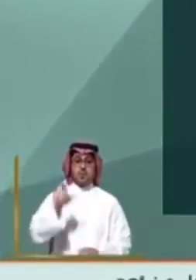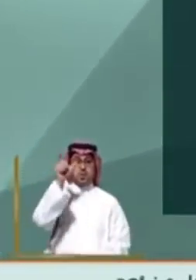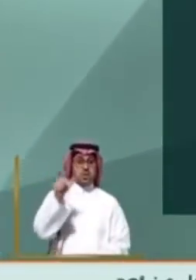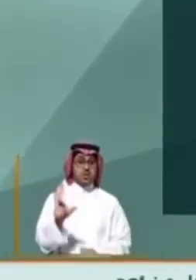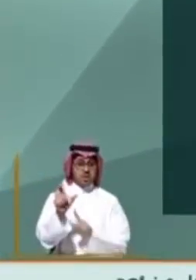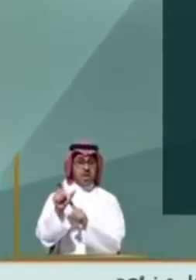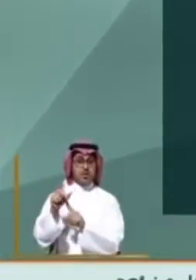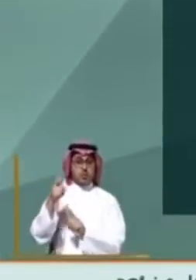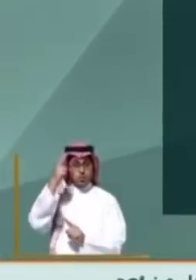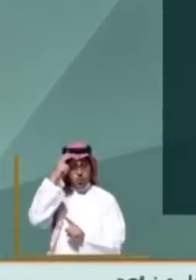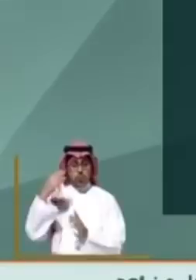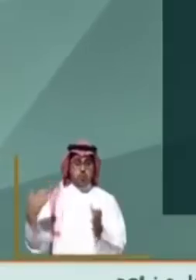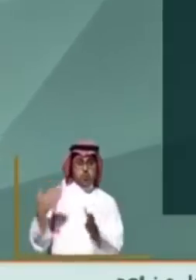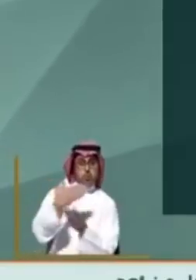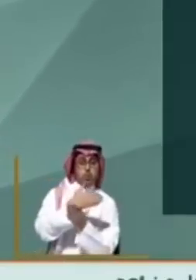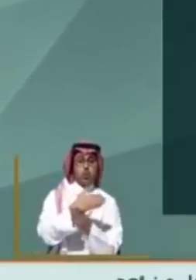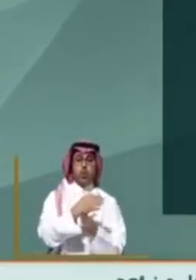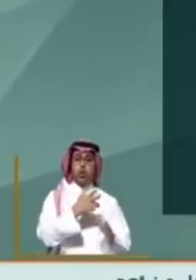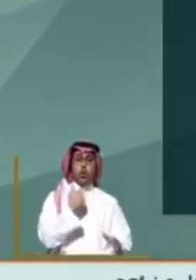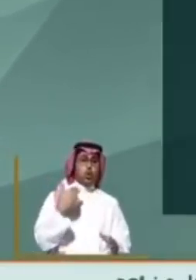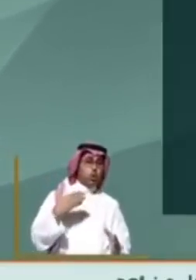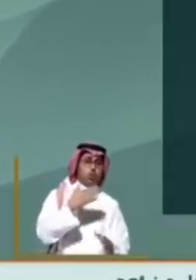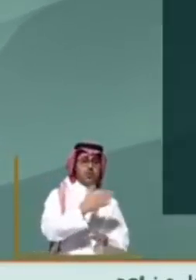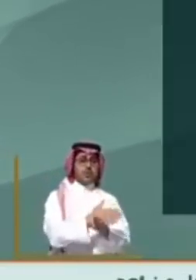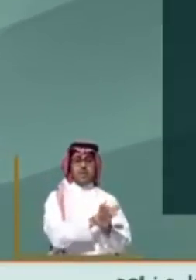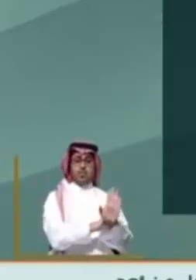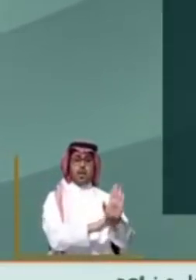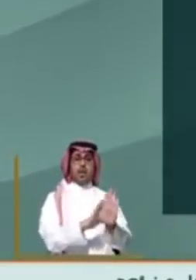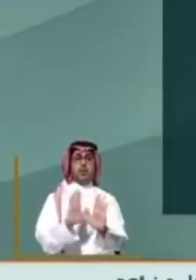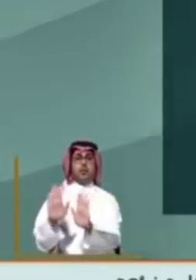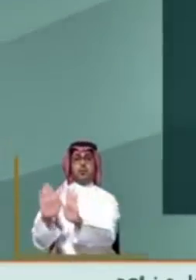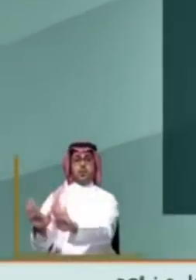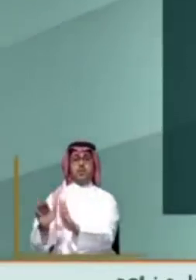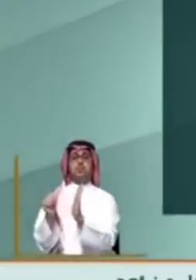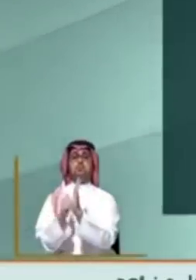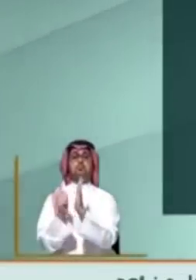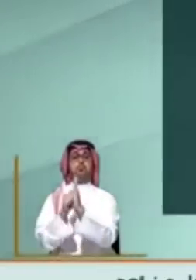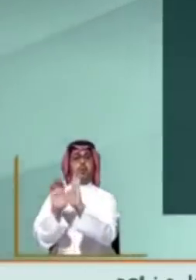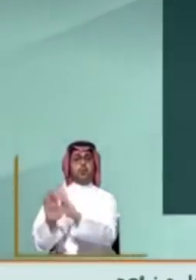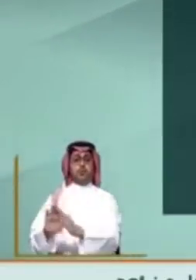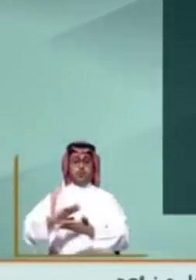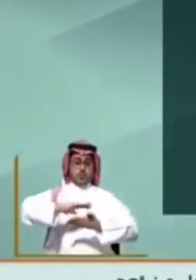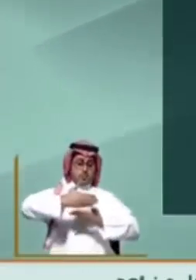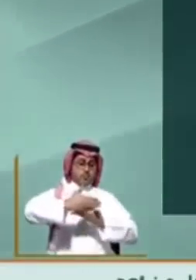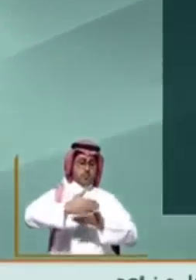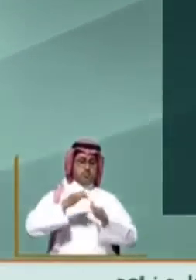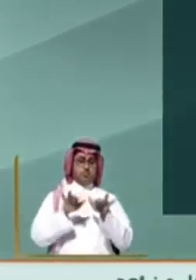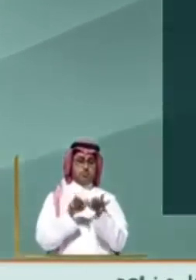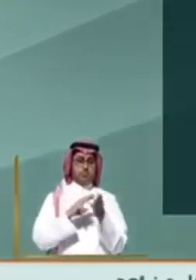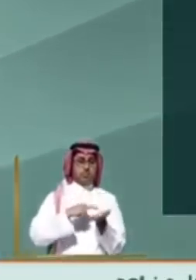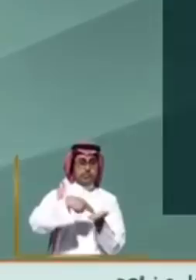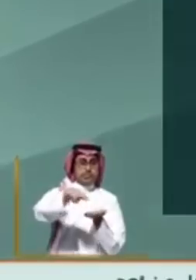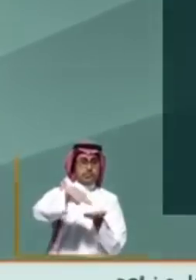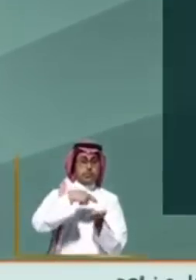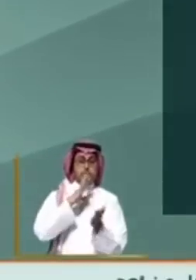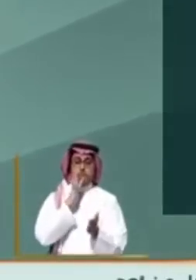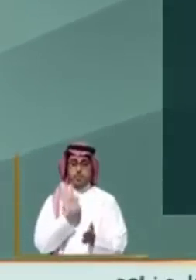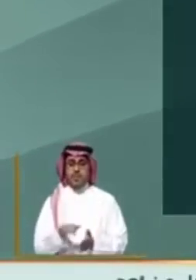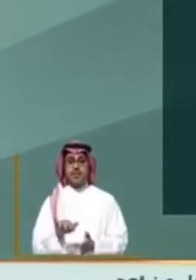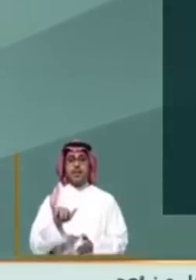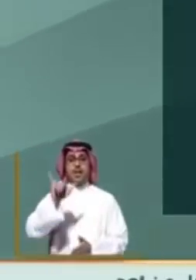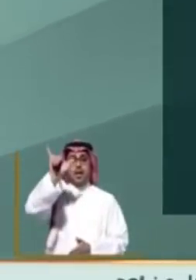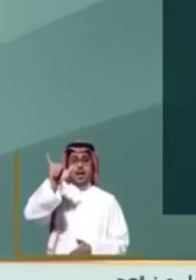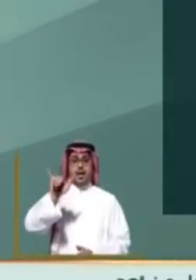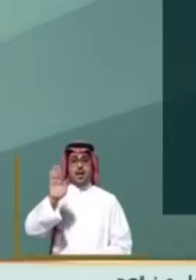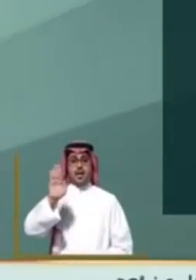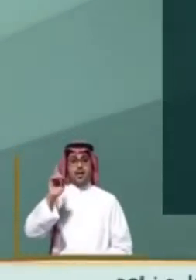يحتاج إلى زيارة مقر الجهة الحكومية للحصول على الخدمة. أشار أيضا إلى الجهود التي بذلها برنامج يسر